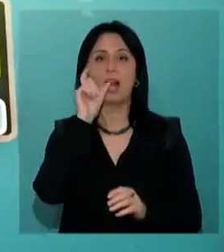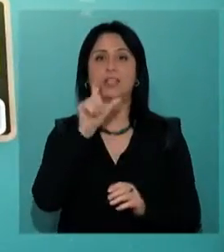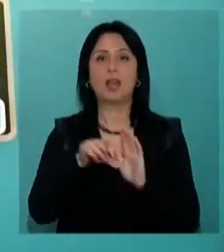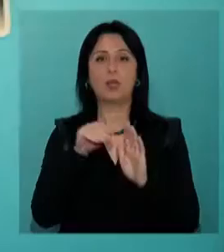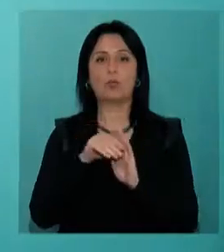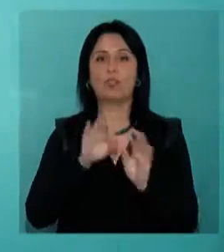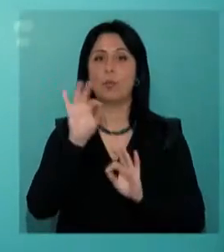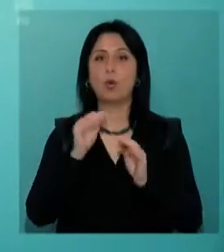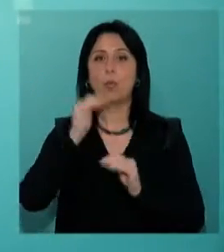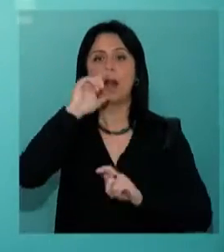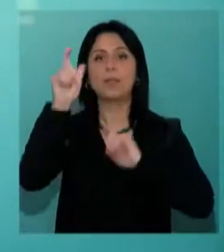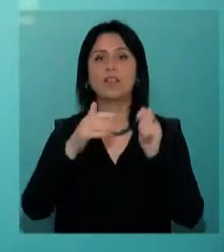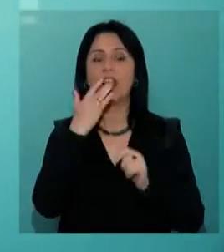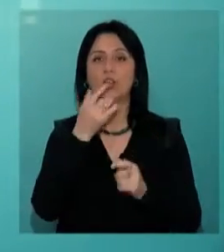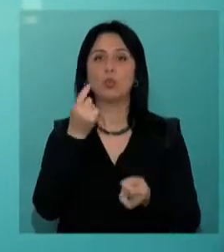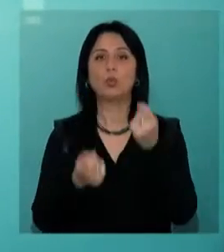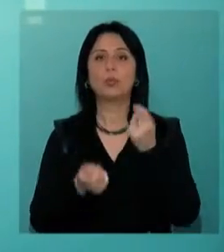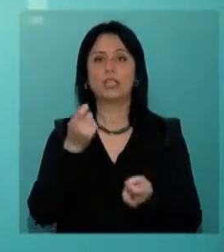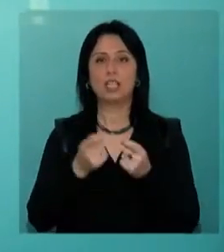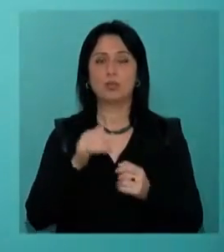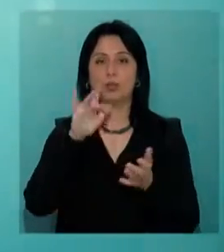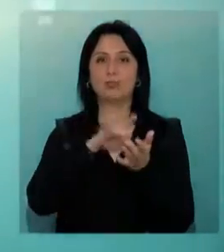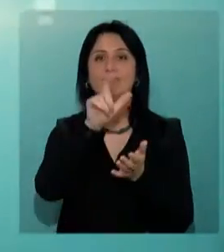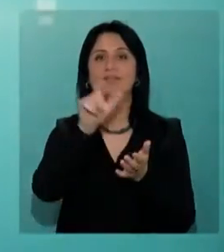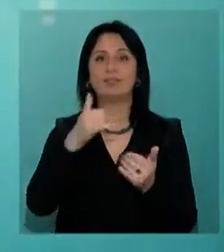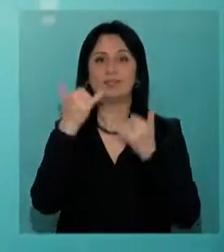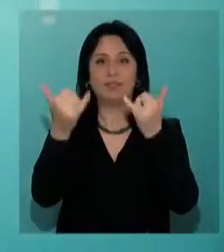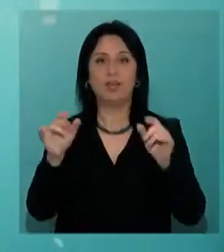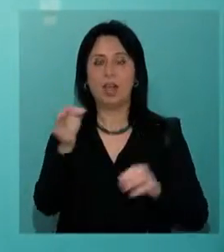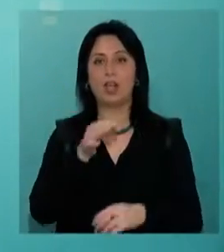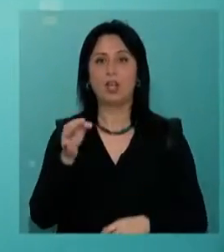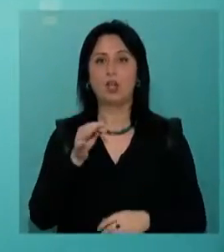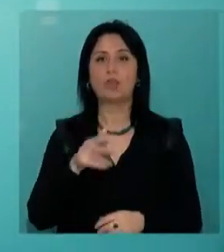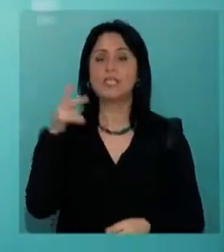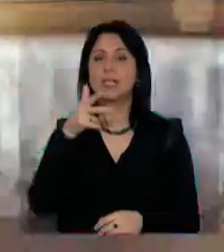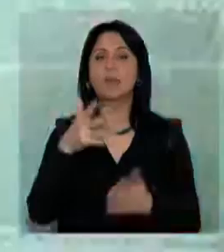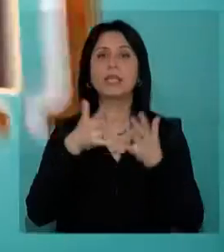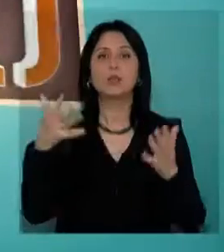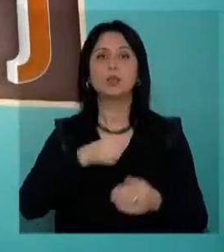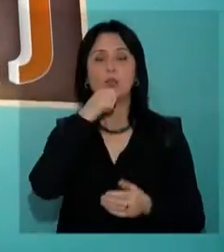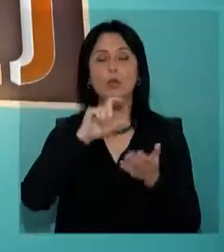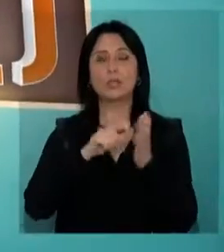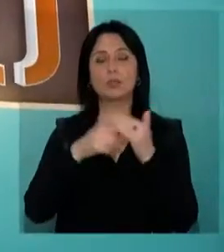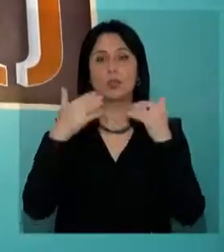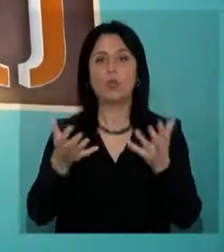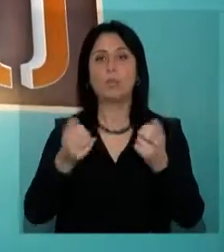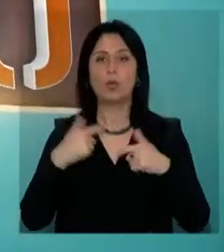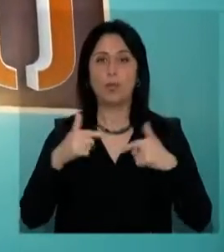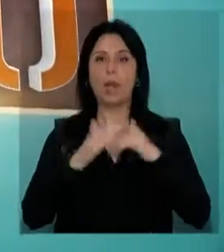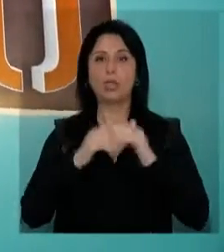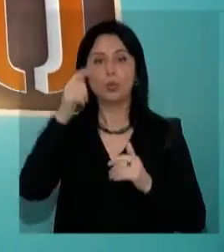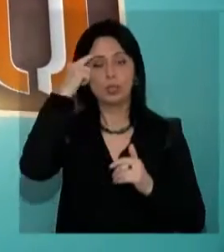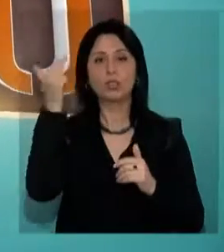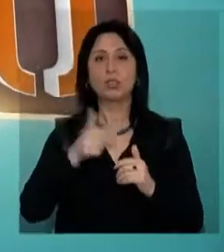და ახალგაზრდა დამომრჩეველი პროექტი მაღალმთიანი და ეთნიკური უმცირესობებით დასახლებულ რეგიონებში ხორციელდება 3000-ზე მეტ მოუფროს კლასელმა